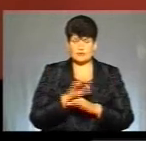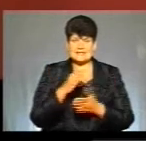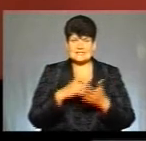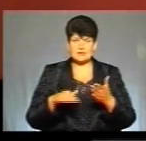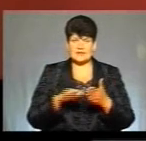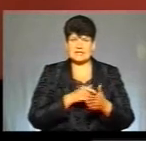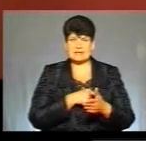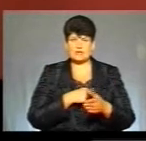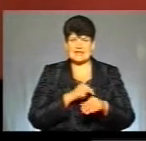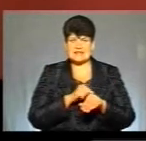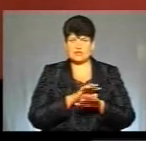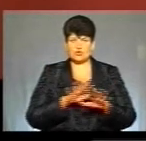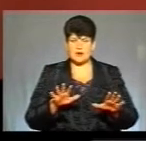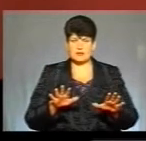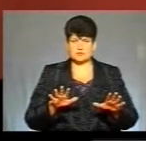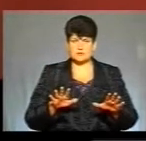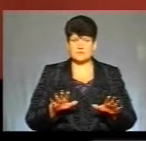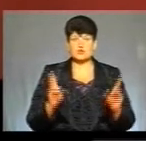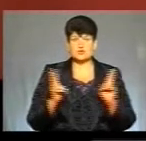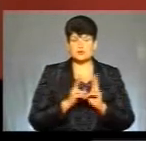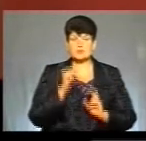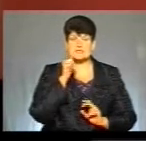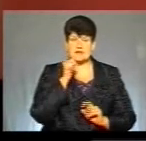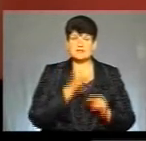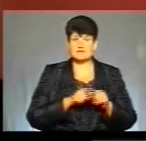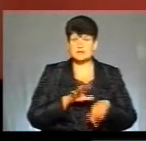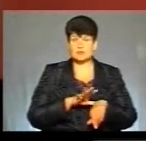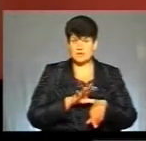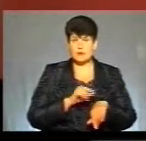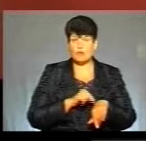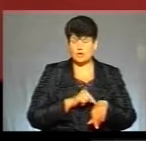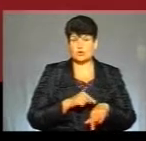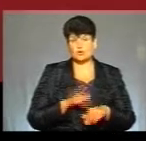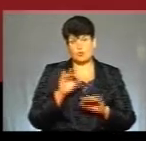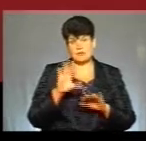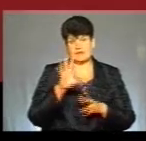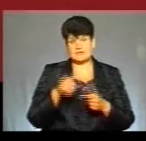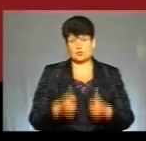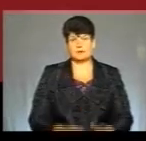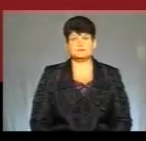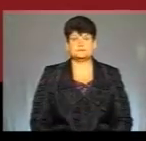скасування депутатської недоторканності. Зустрінемося завтра у цій же порі. Кажу вам до побачення і на все добре.